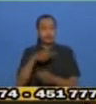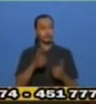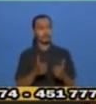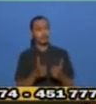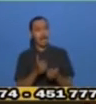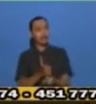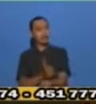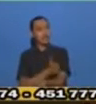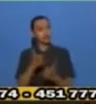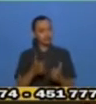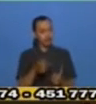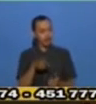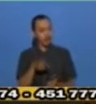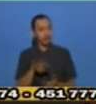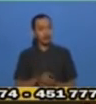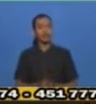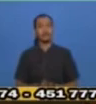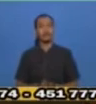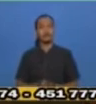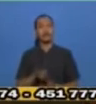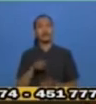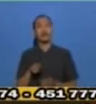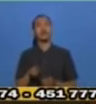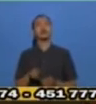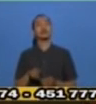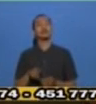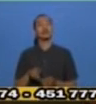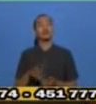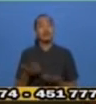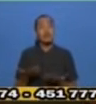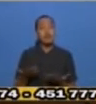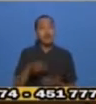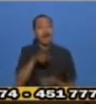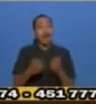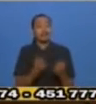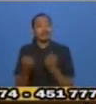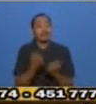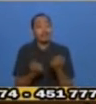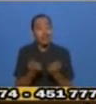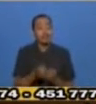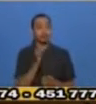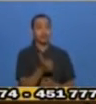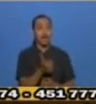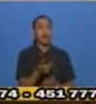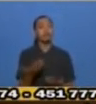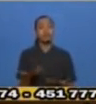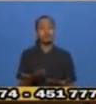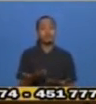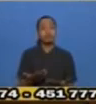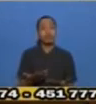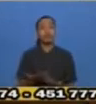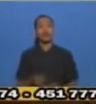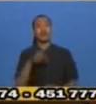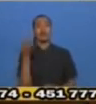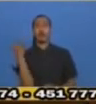menjadi tanda bahwa yang bersangkutan ini memang layak untuk beraktivitas lebih banyak lagi gitu. Kalau kemarin kan dibatasi gitu